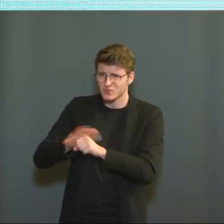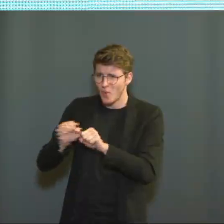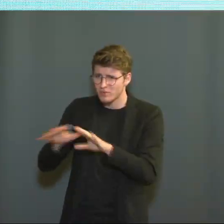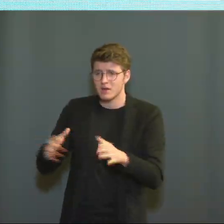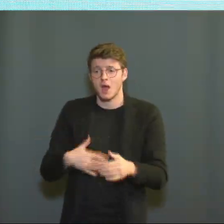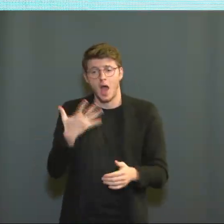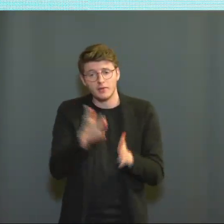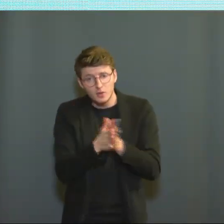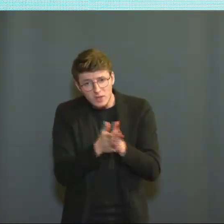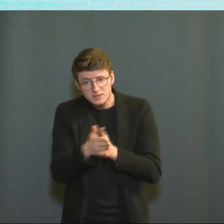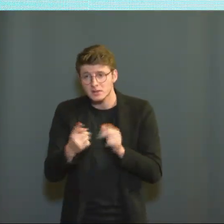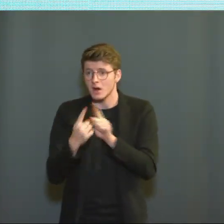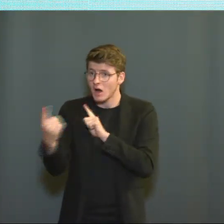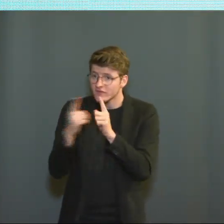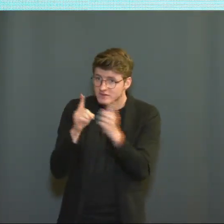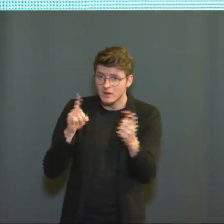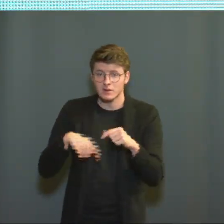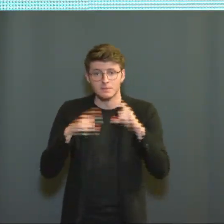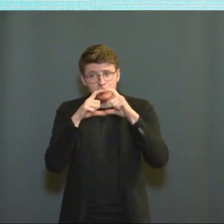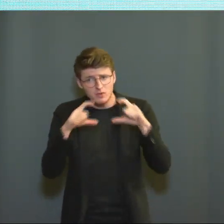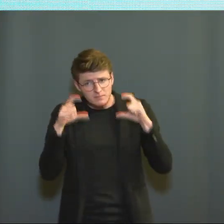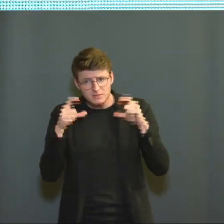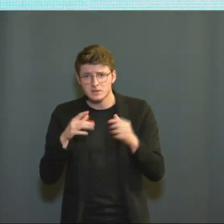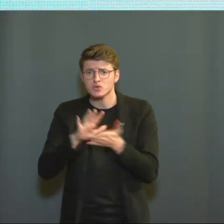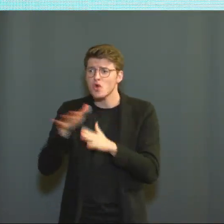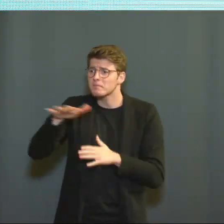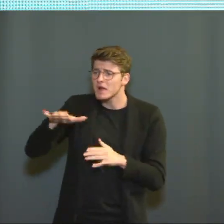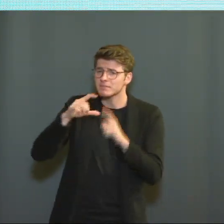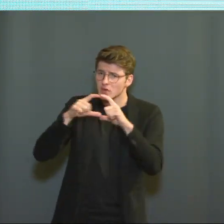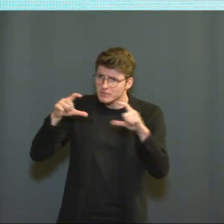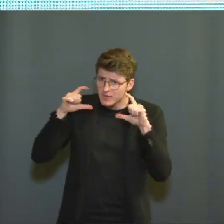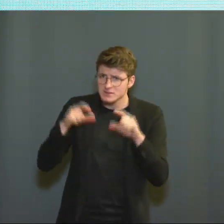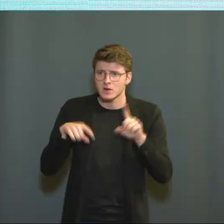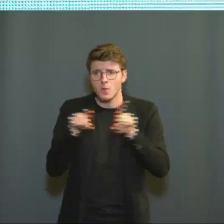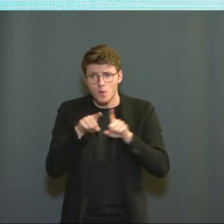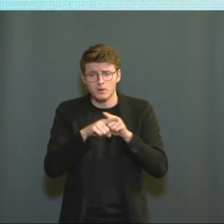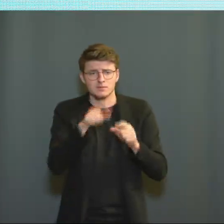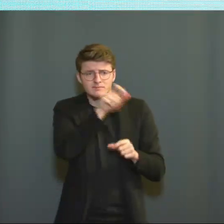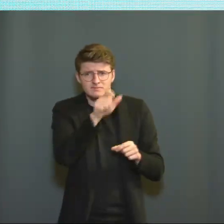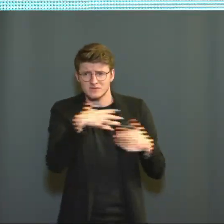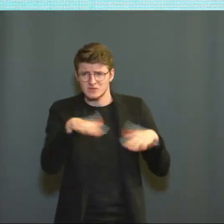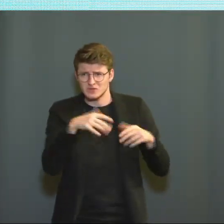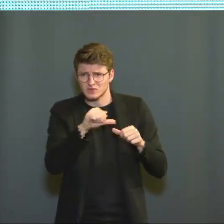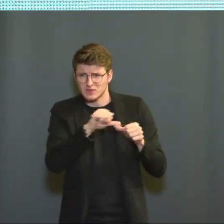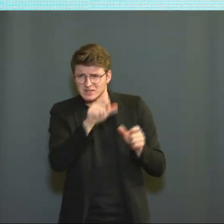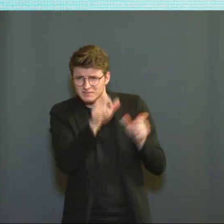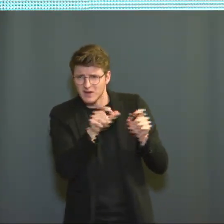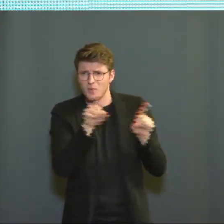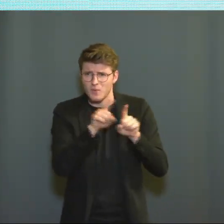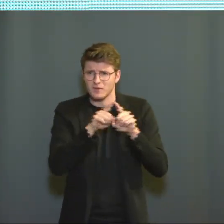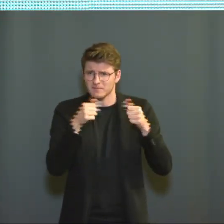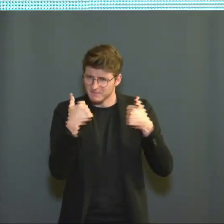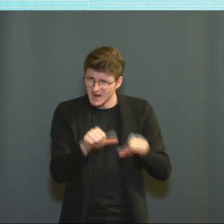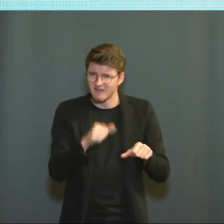afstand houden, mondmaskers dragen op drukke plaatsen, het beschermen van kwetsbare personen, het blijven zeer